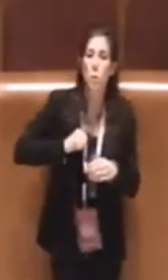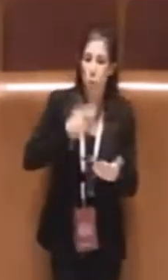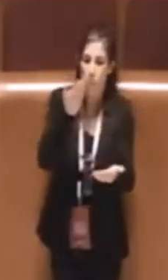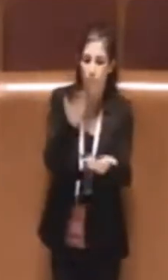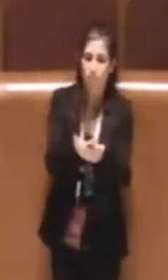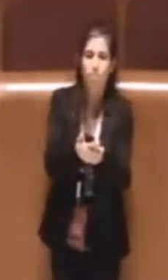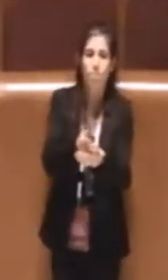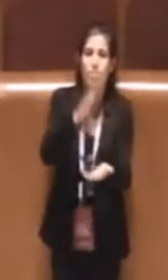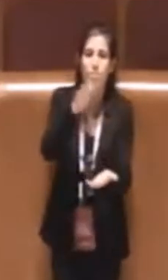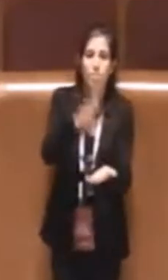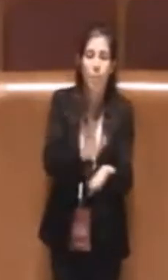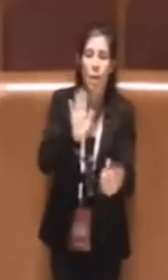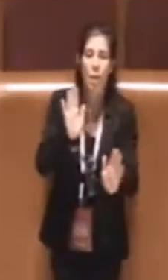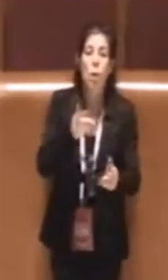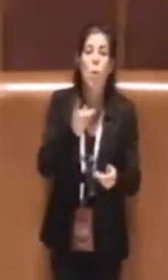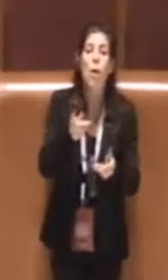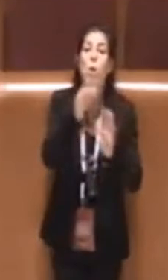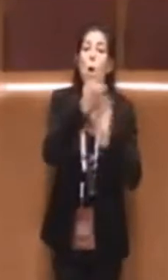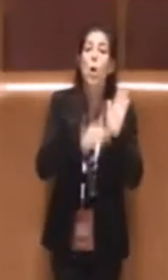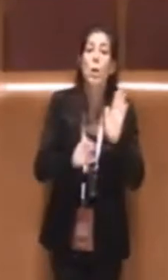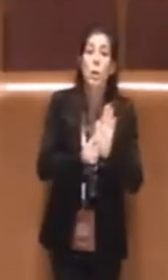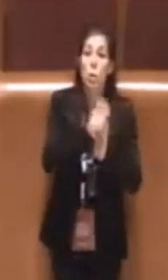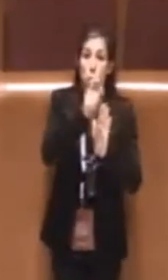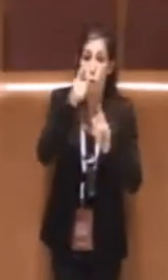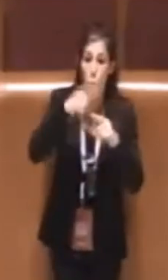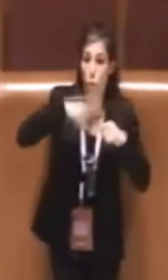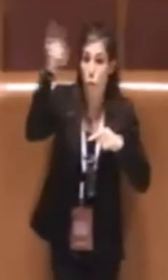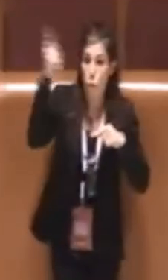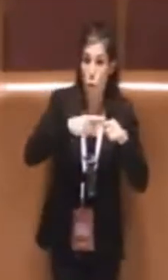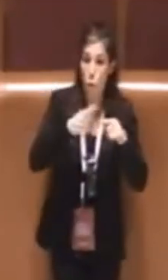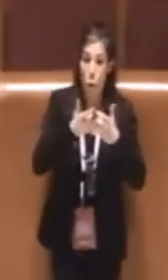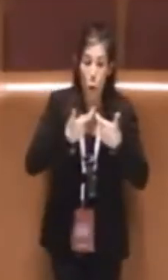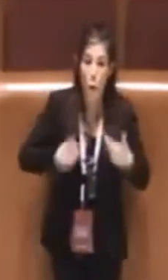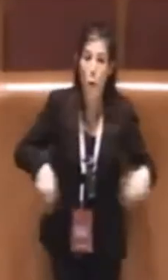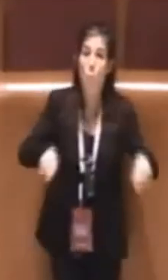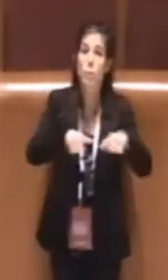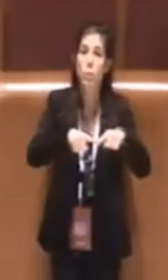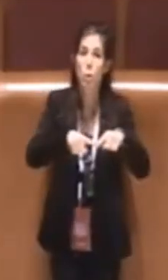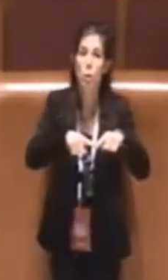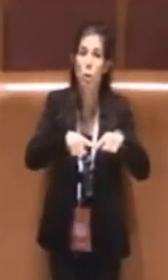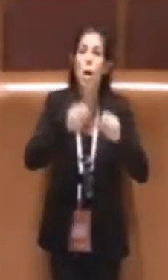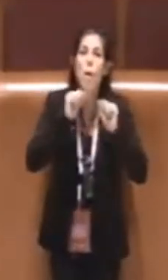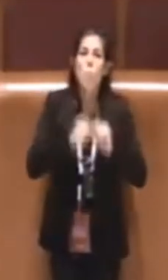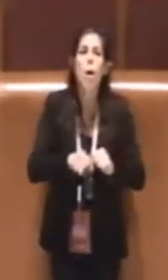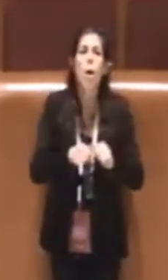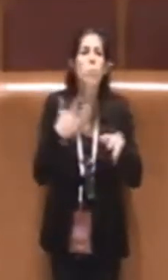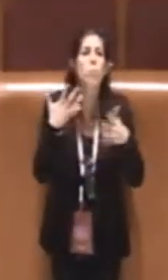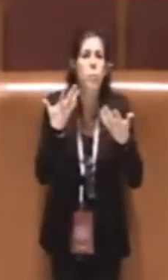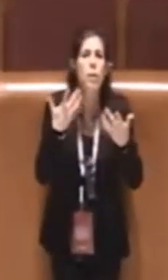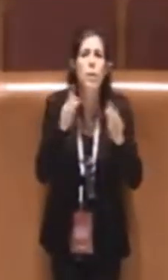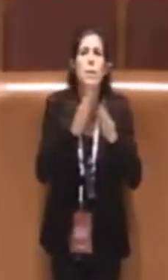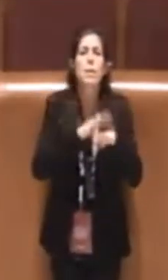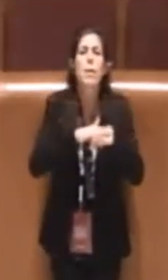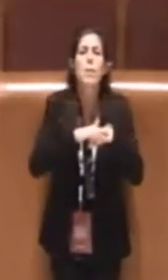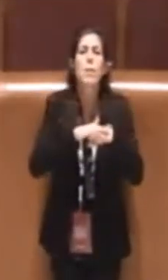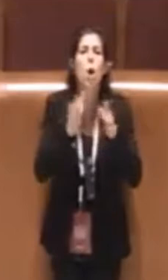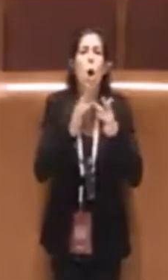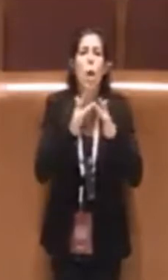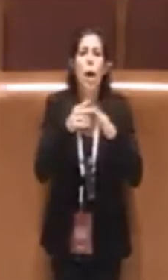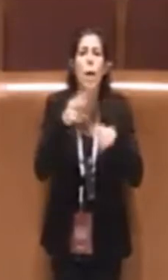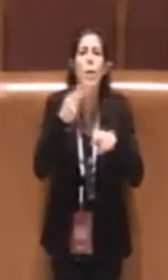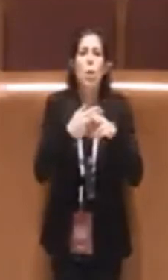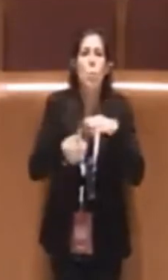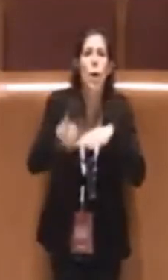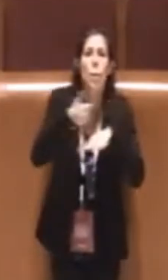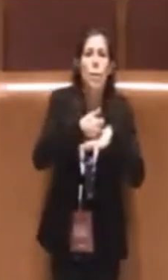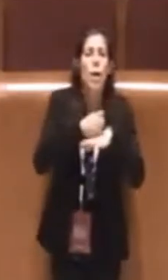messo all'ordine del giorno di una commissione un regolamento, si può accedere al servizio online di Roma Capitale,